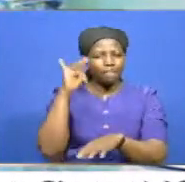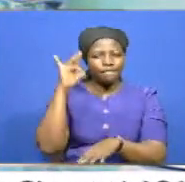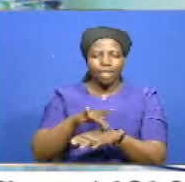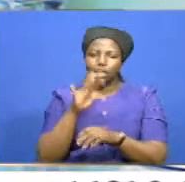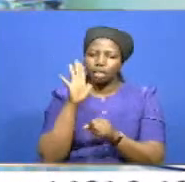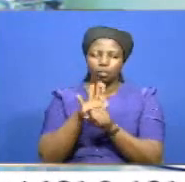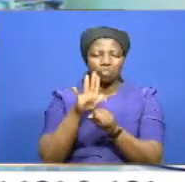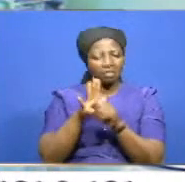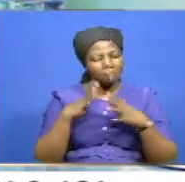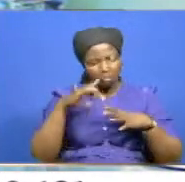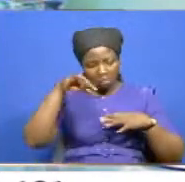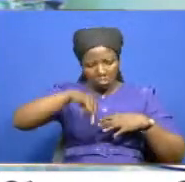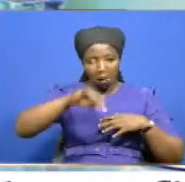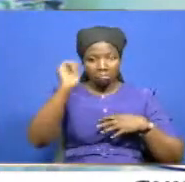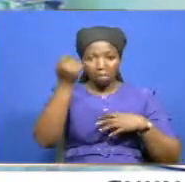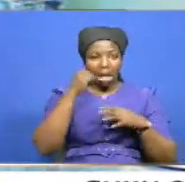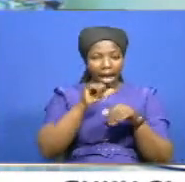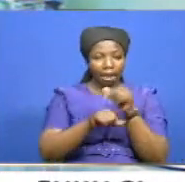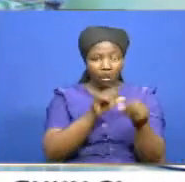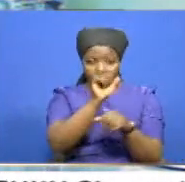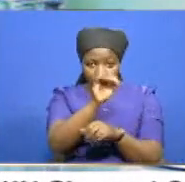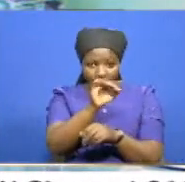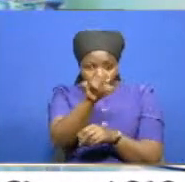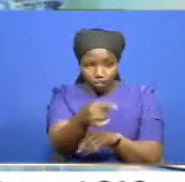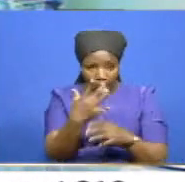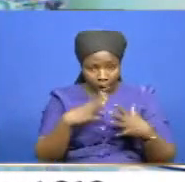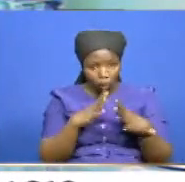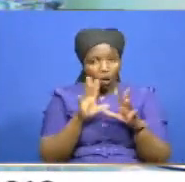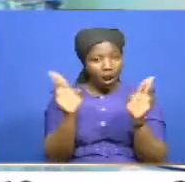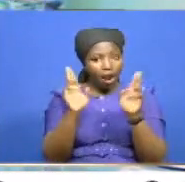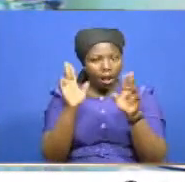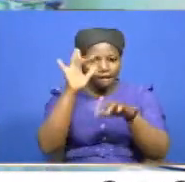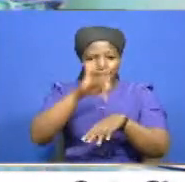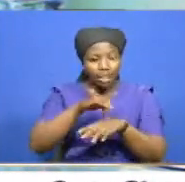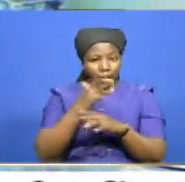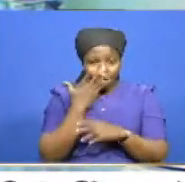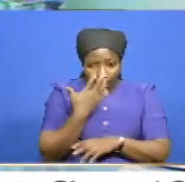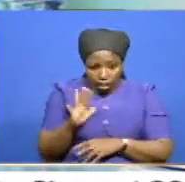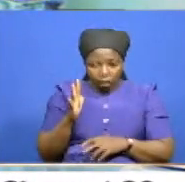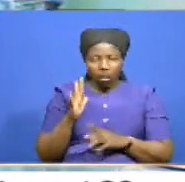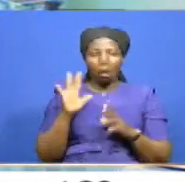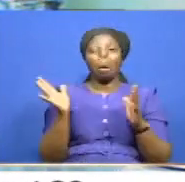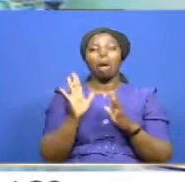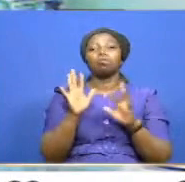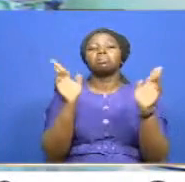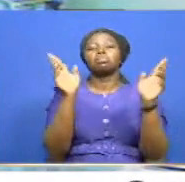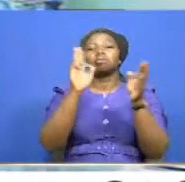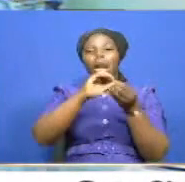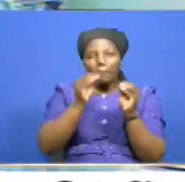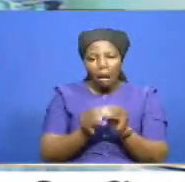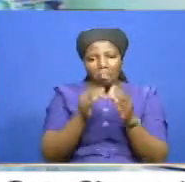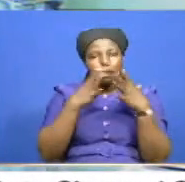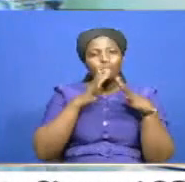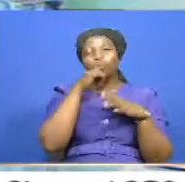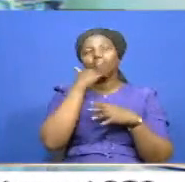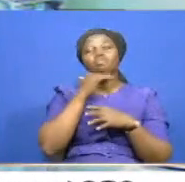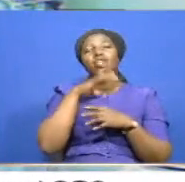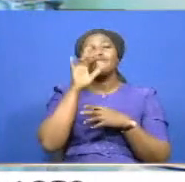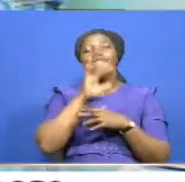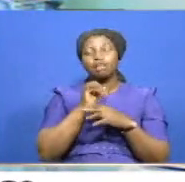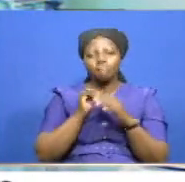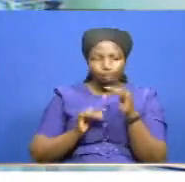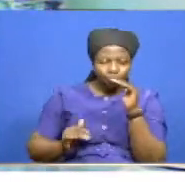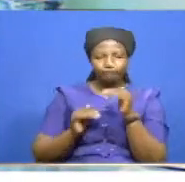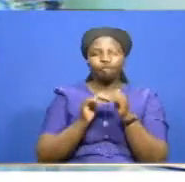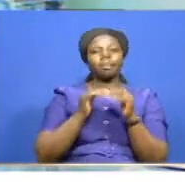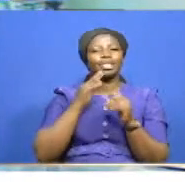wengi humu nchini. Takriban watu 50,000 tayari wameshaambukizwa virusi hivyo, huku idadi waliofariki ikifikia takriban 600.